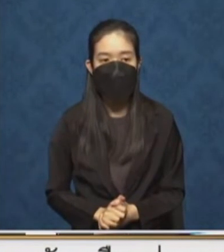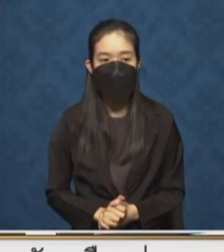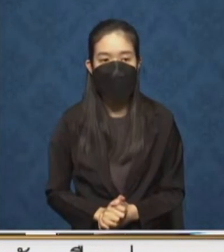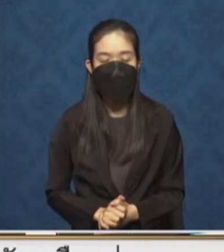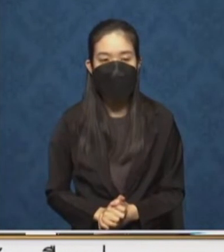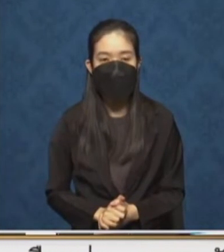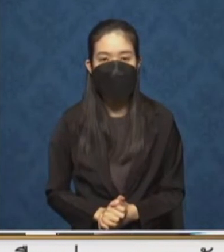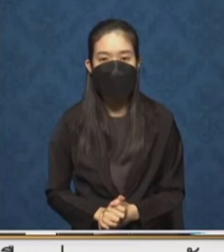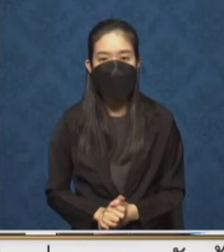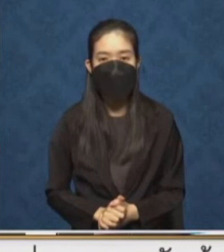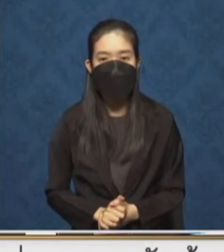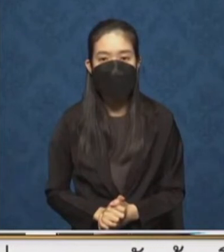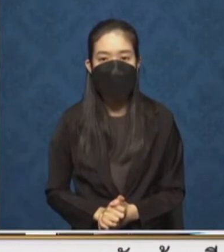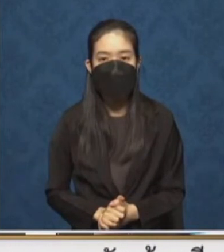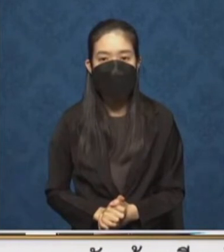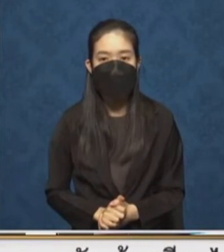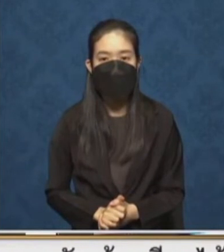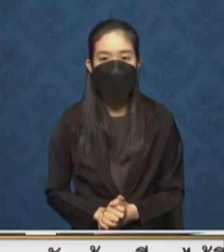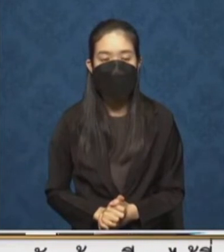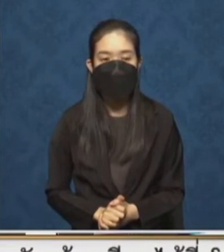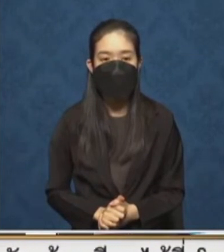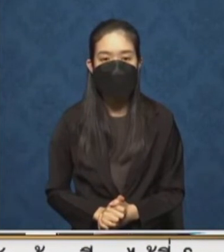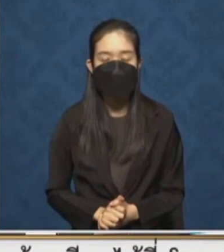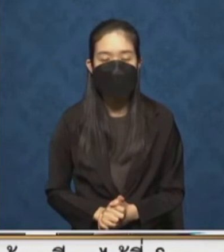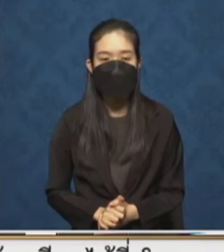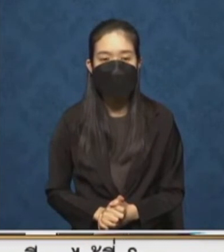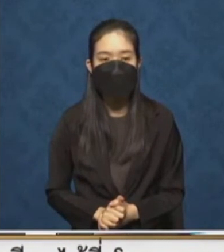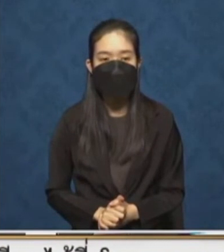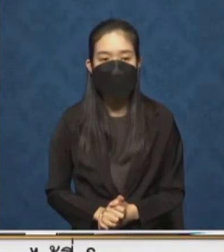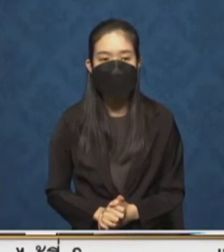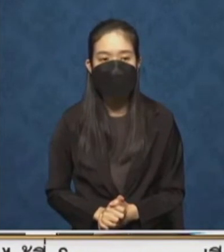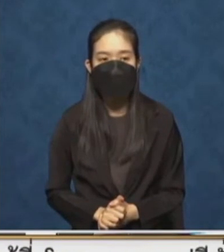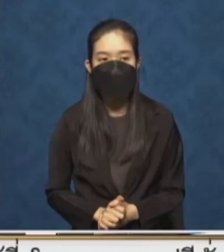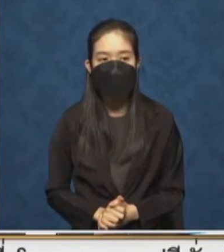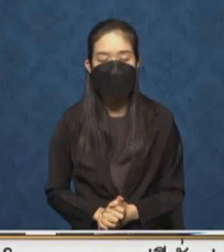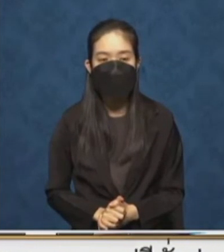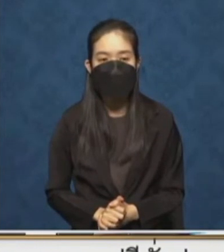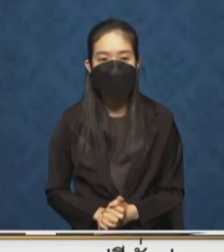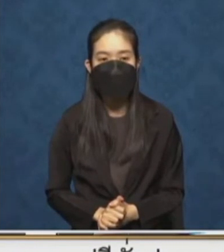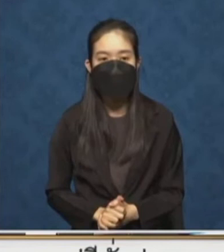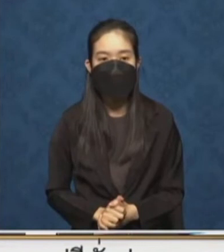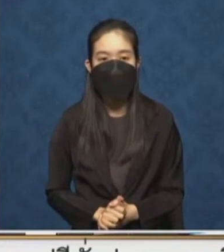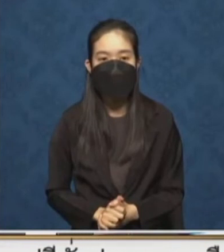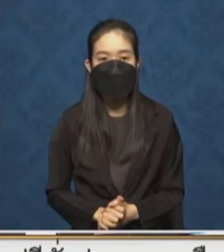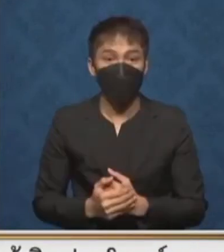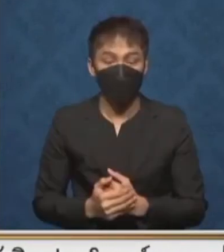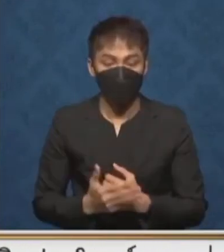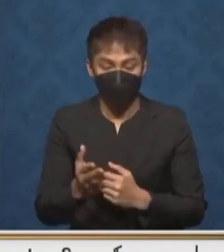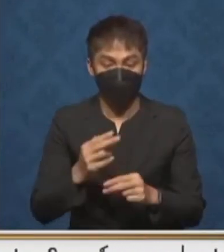หวังของประชาชนคนไทยเป็นตัวแทนของประชาชนเข้าไปร่วมตัดสินใจในสภาจะเดินเกมในทิศท